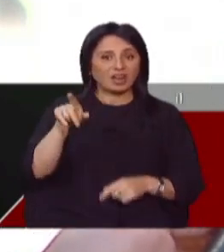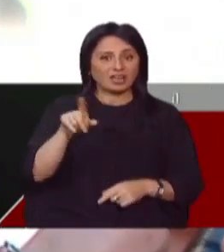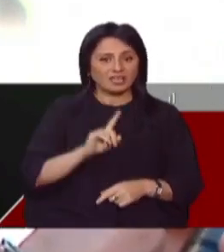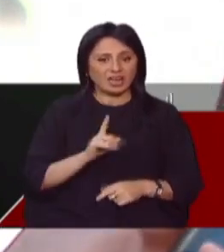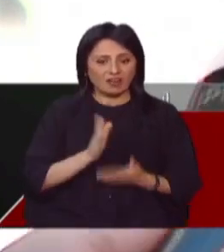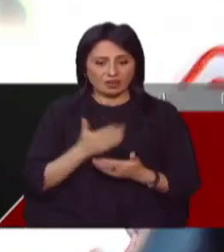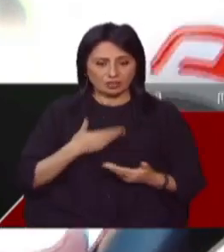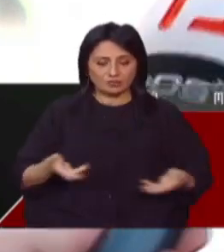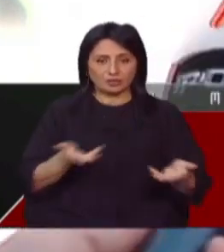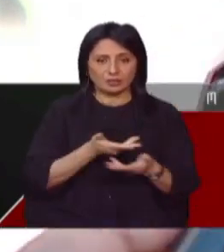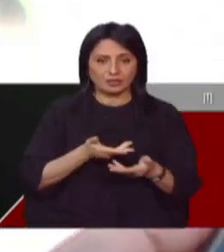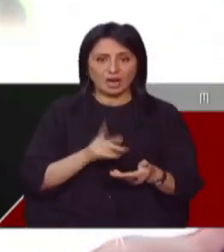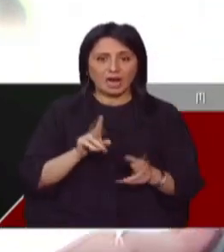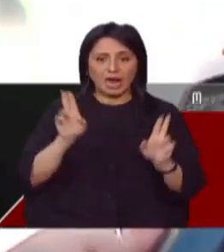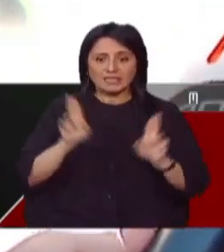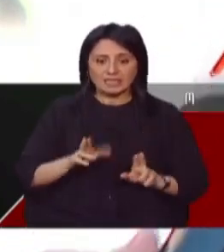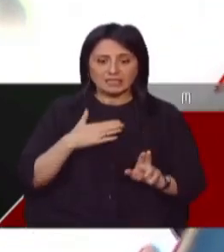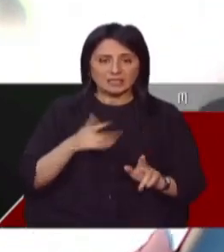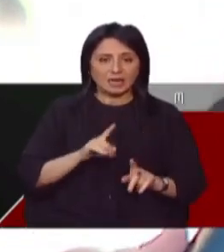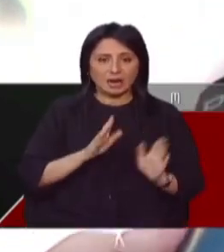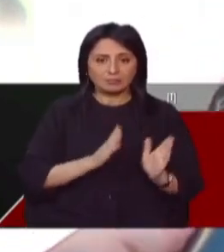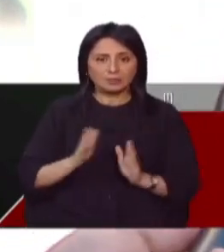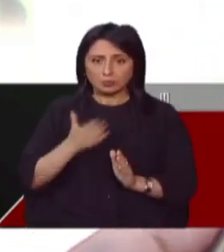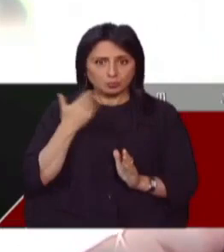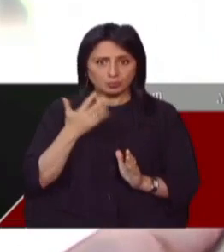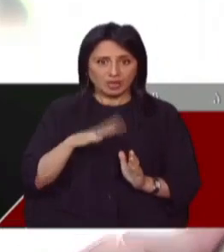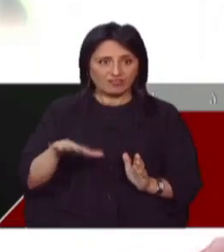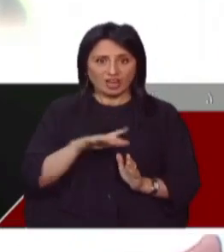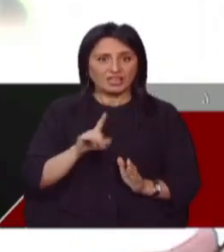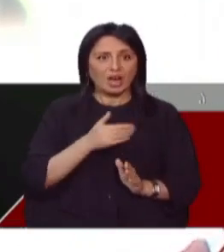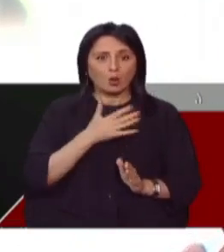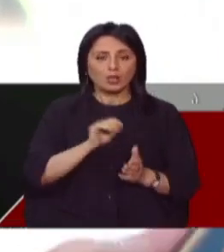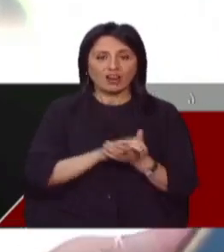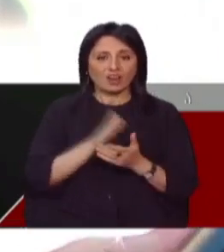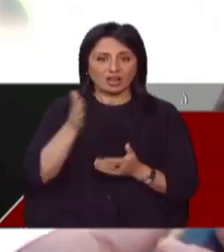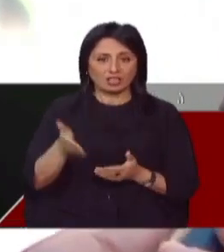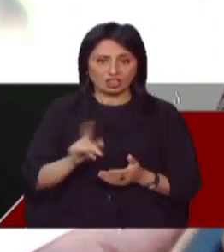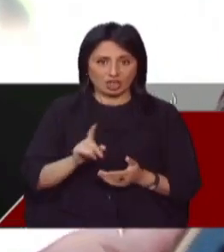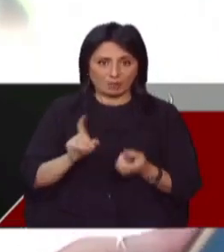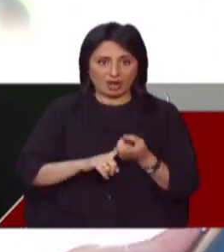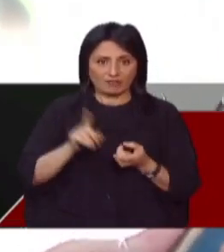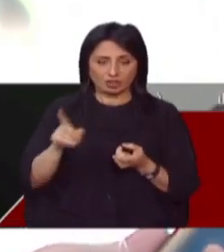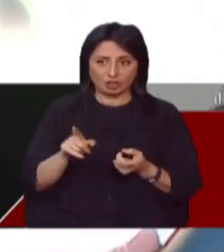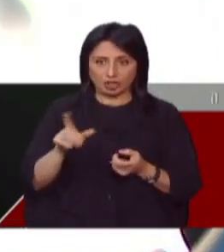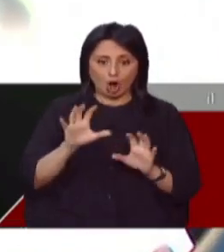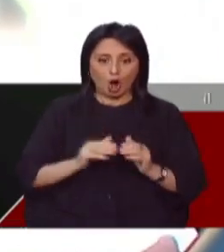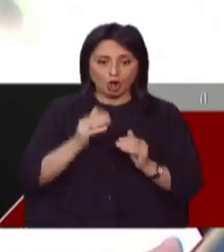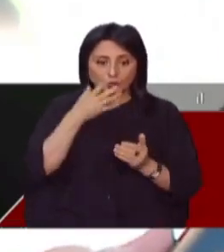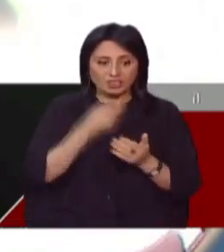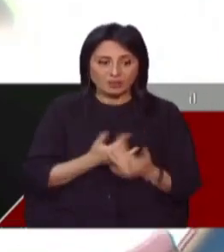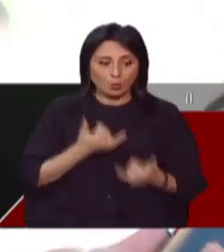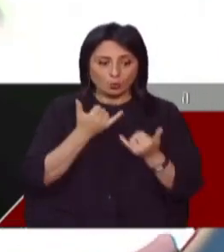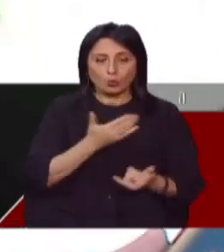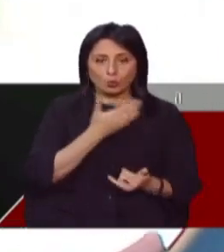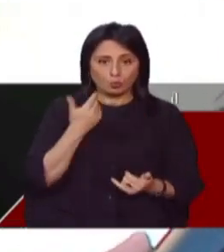რა ვართ ჩვენ, რა წესწყობილება გვაქვს, რა უნდა ასეთ ქვეყანა საერთოდ ევროკავშირში კი არა, რაიმე კავშირში საერთოდ, სადაც სხვა